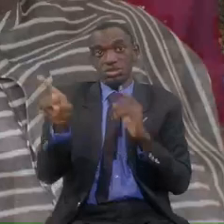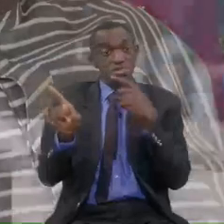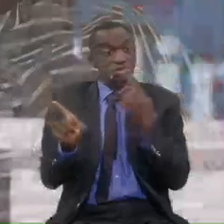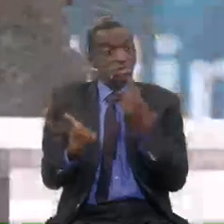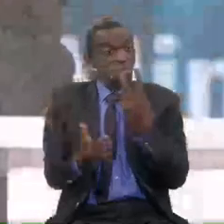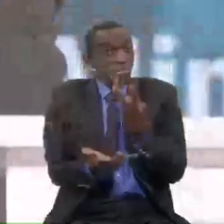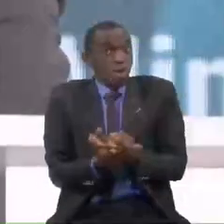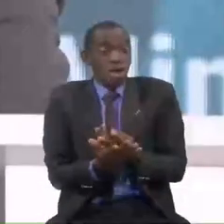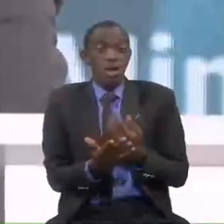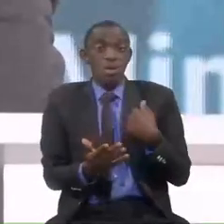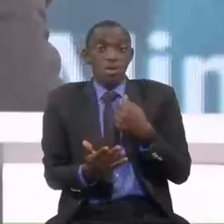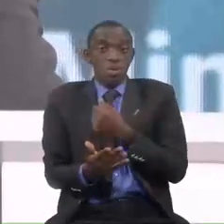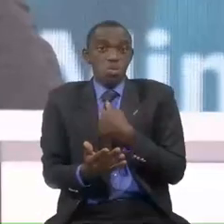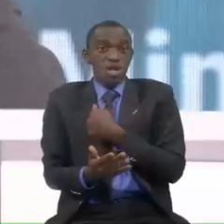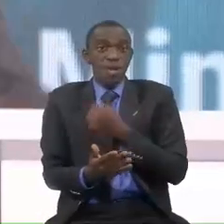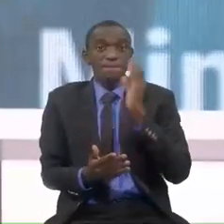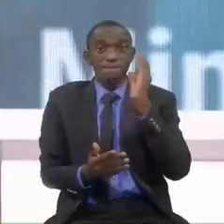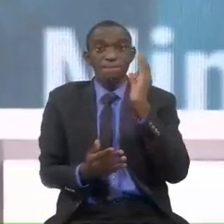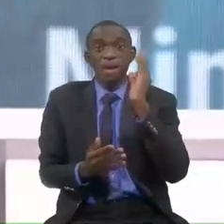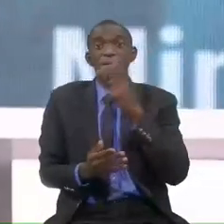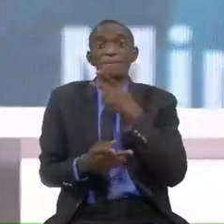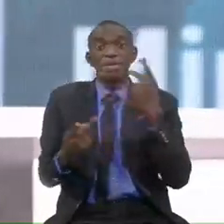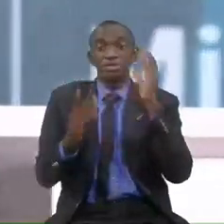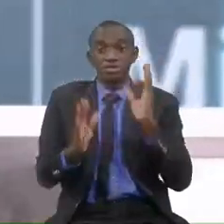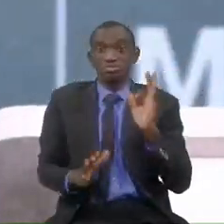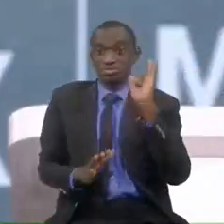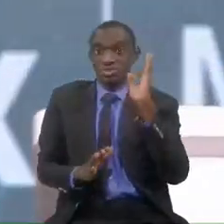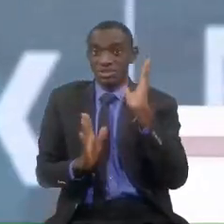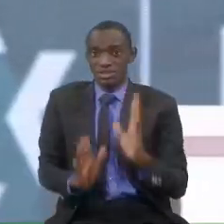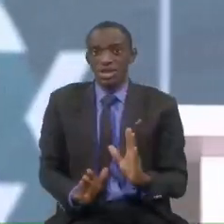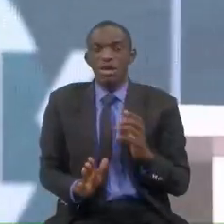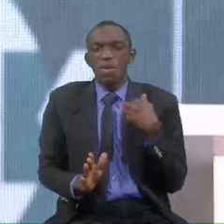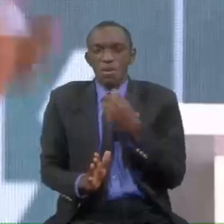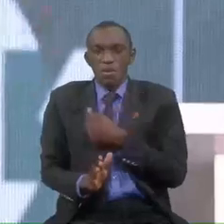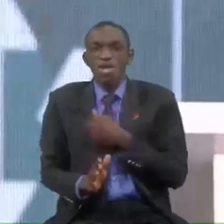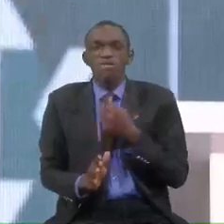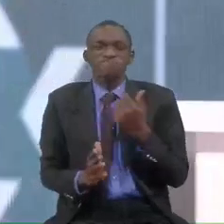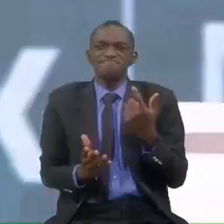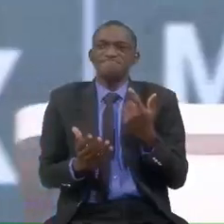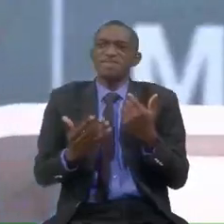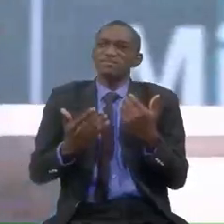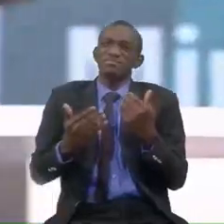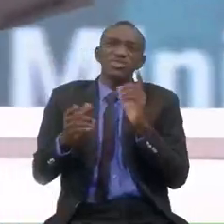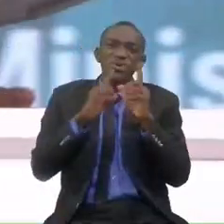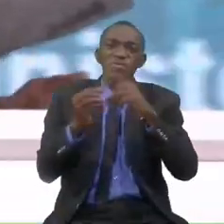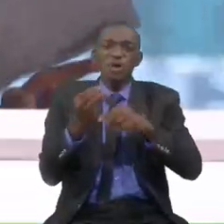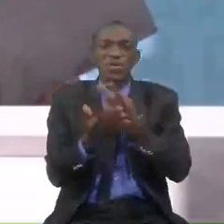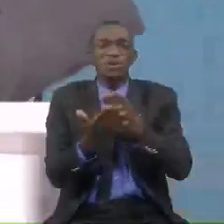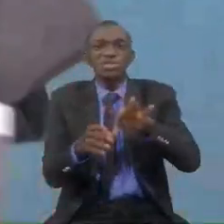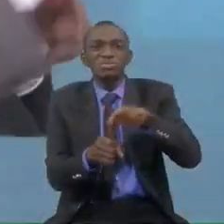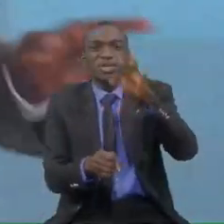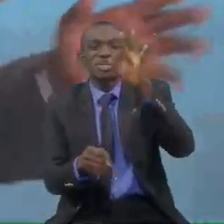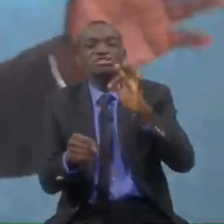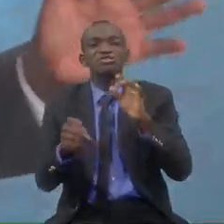professons avoir le Saint-Esprit, mais le Saint-Esprit que nous avons, c'est le Saint-Esprit qui parle en langue, qui prie en